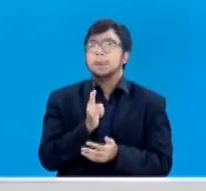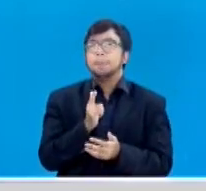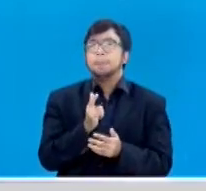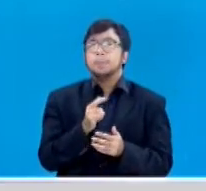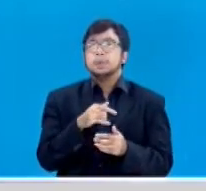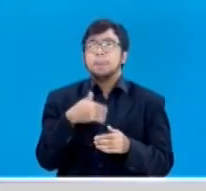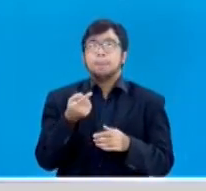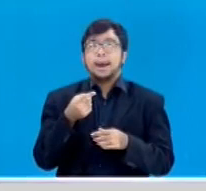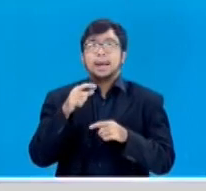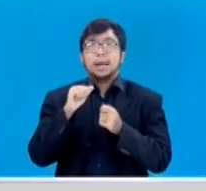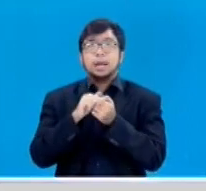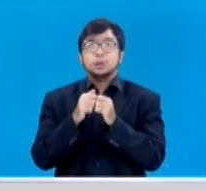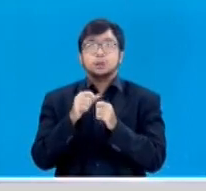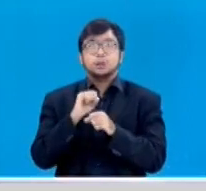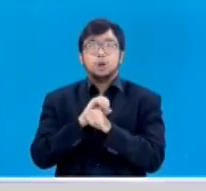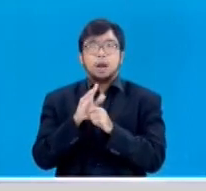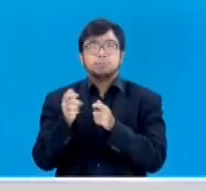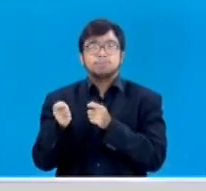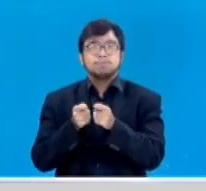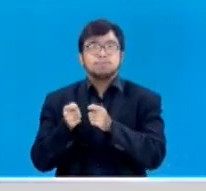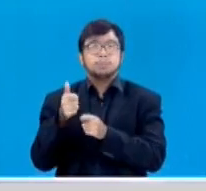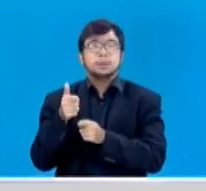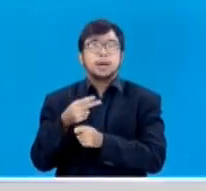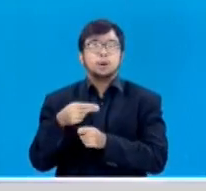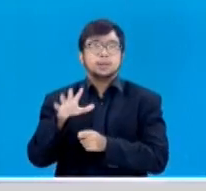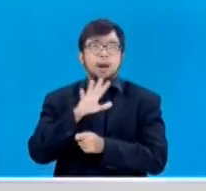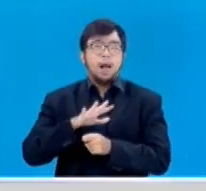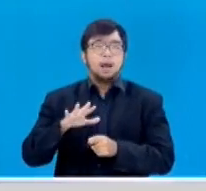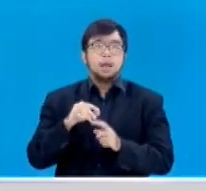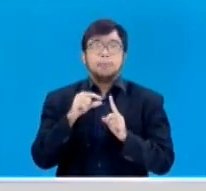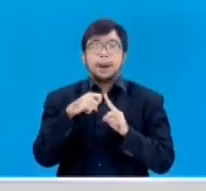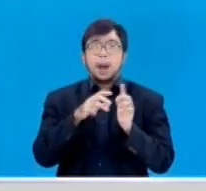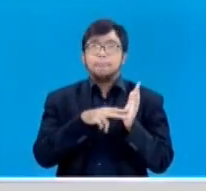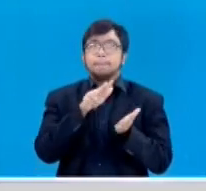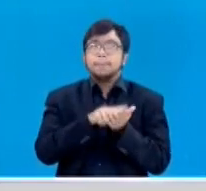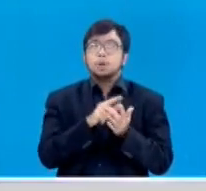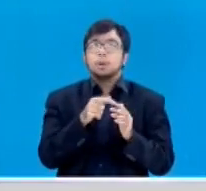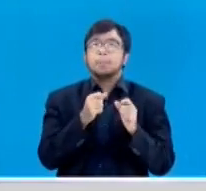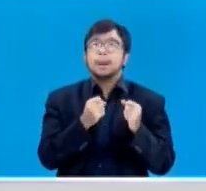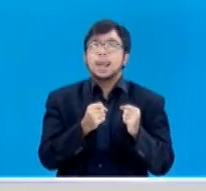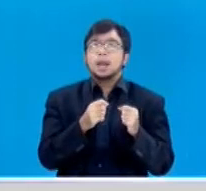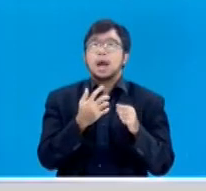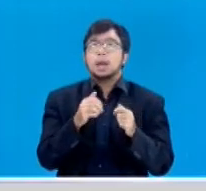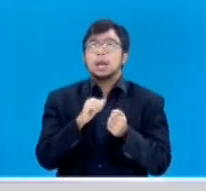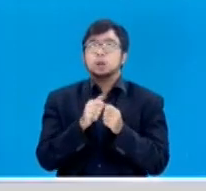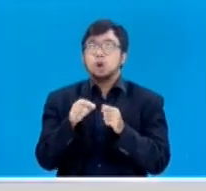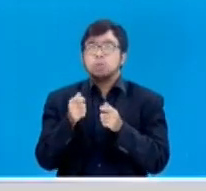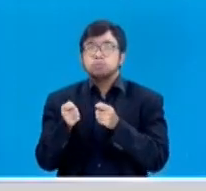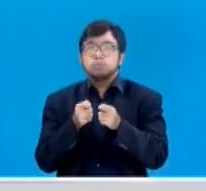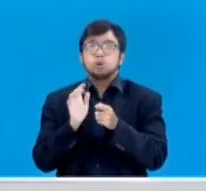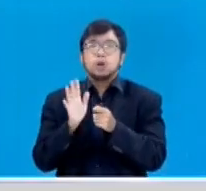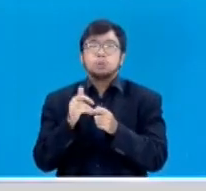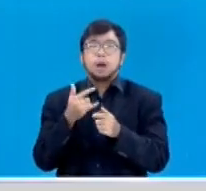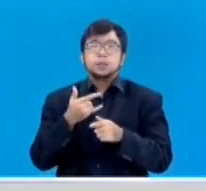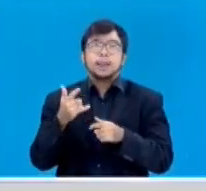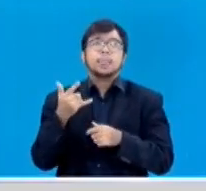atau PPKM yang masih terus diterapkan hingga kasus COVID-19 di tanah air terkendali. PPKM diberlakukan untuk mempertahankan kondisi kasus